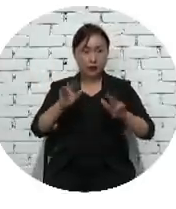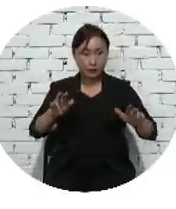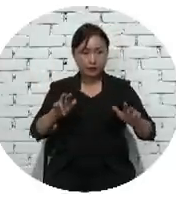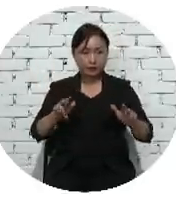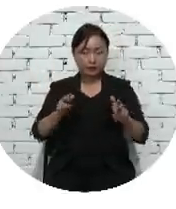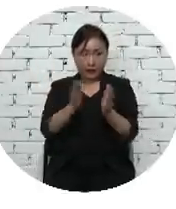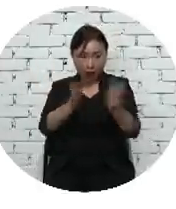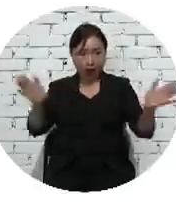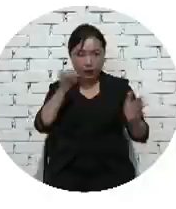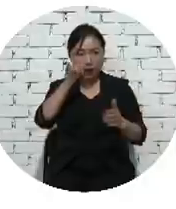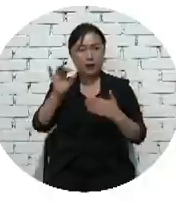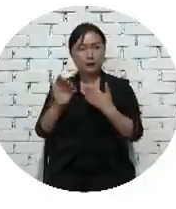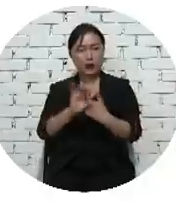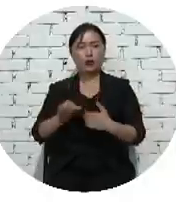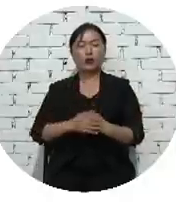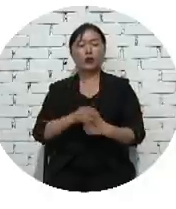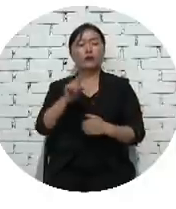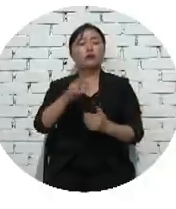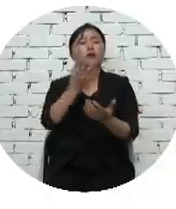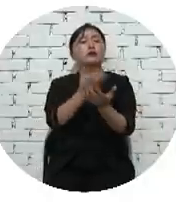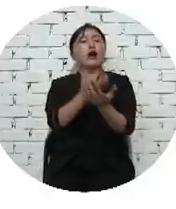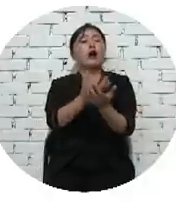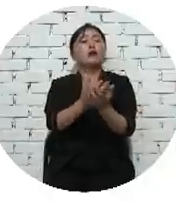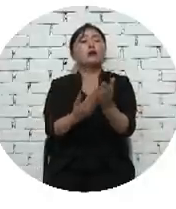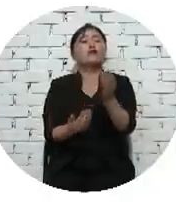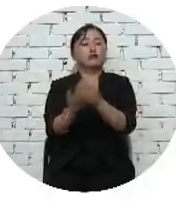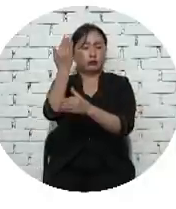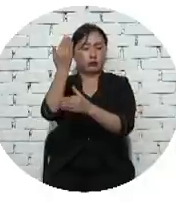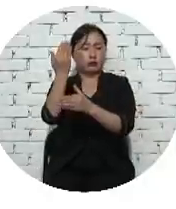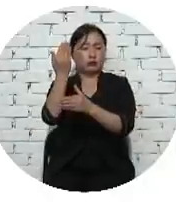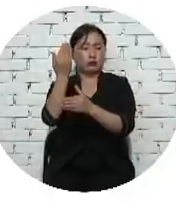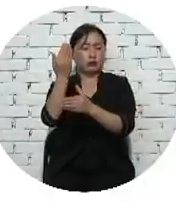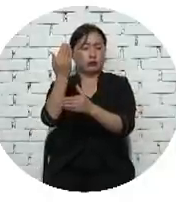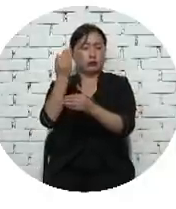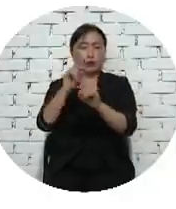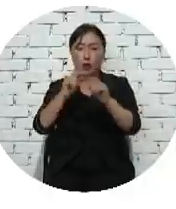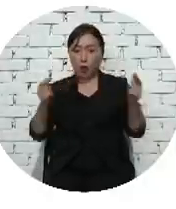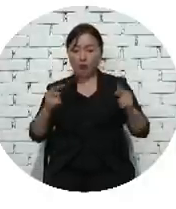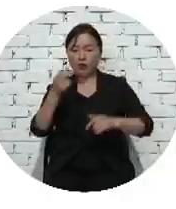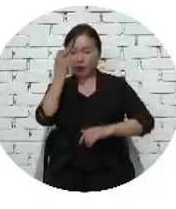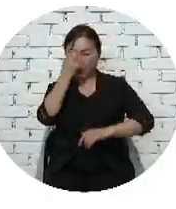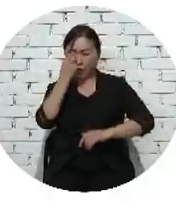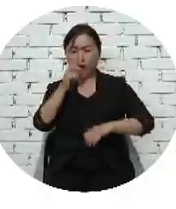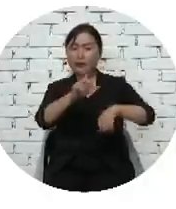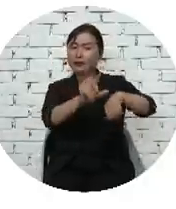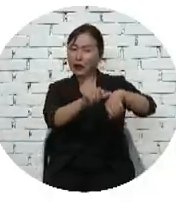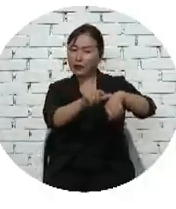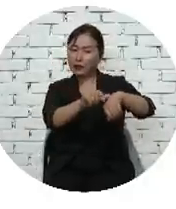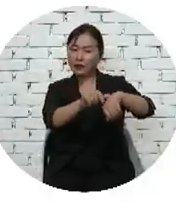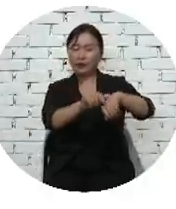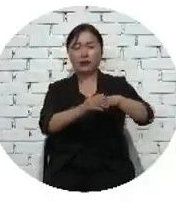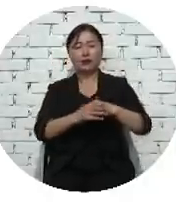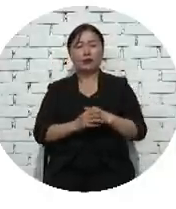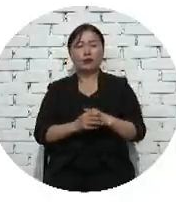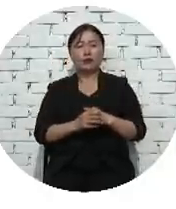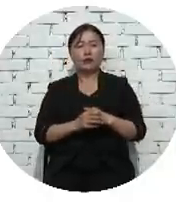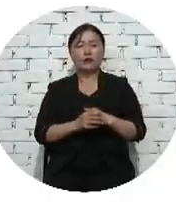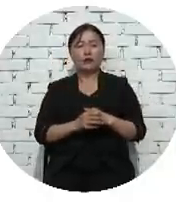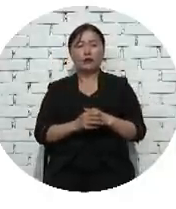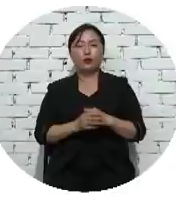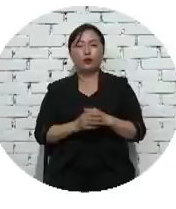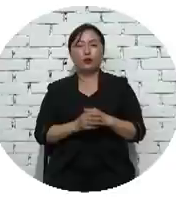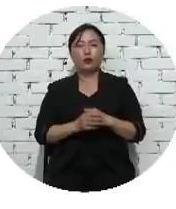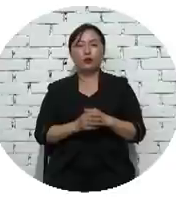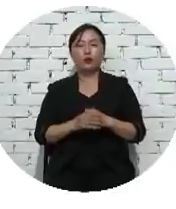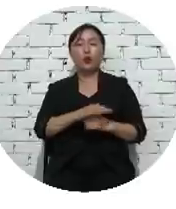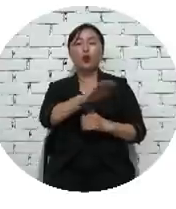시작을 하면은 그 사건의 그 어떤 그 수사에 들어갈 만한 시간이라든가 그 소위 말해서